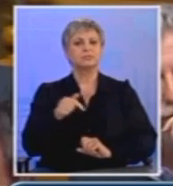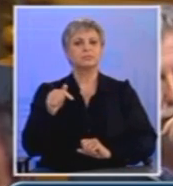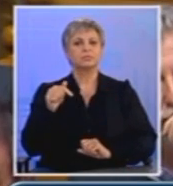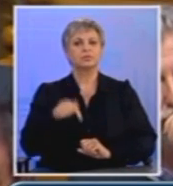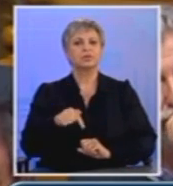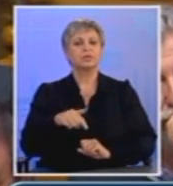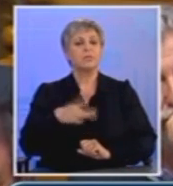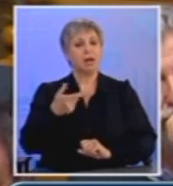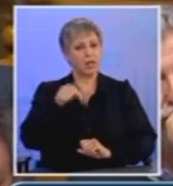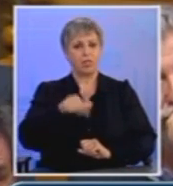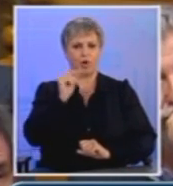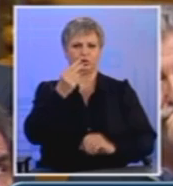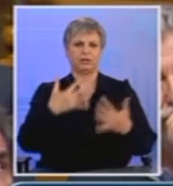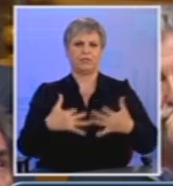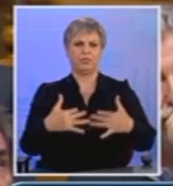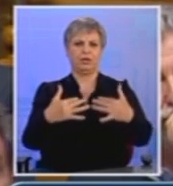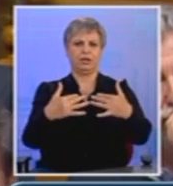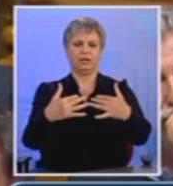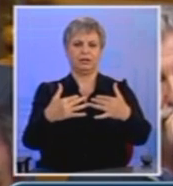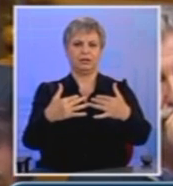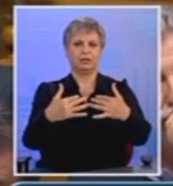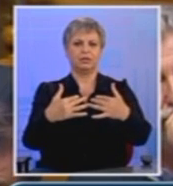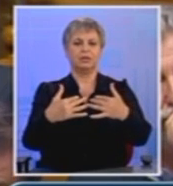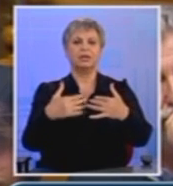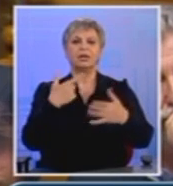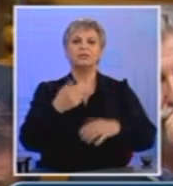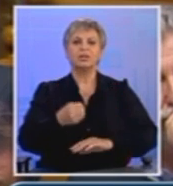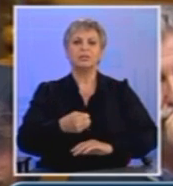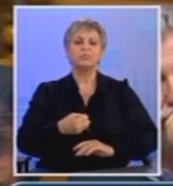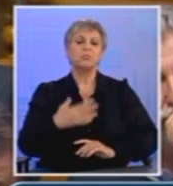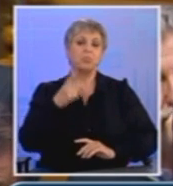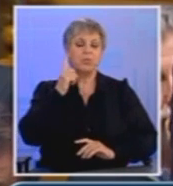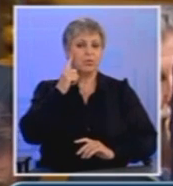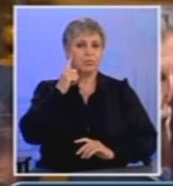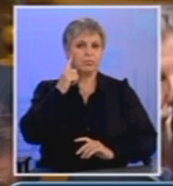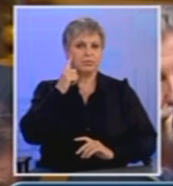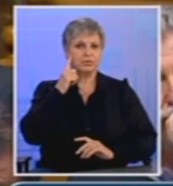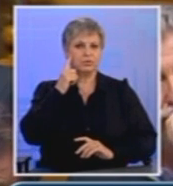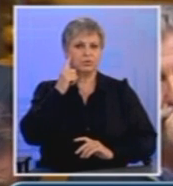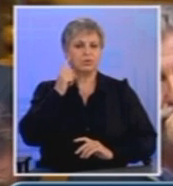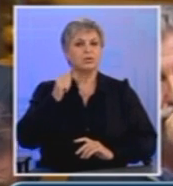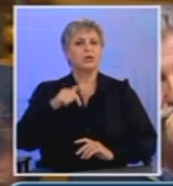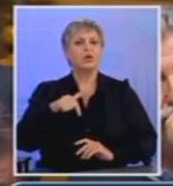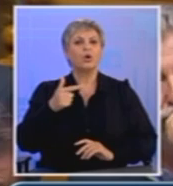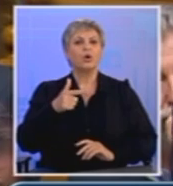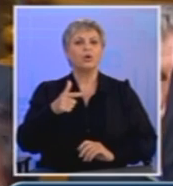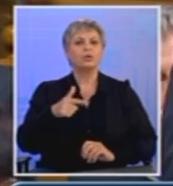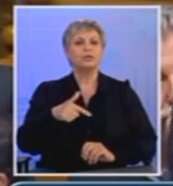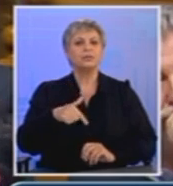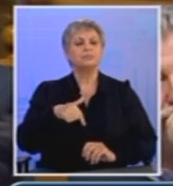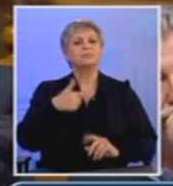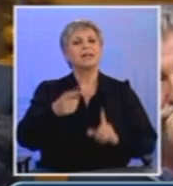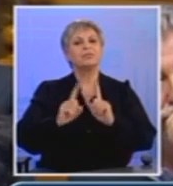σε αυτήν εδώ την αίθουσα έχουν την αίσθηση ότι η κατάληξη αυτής της